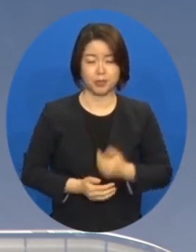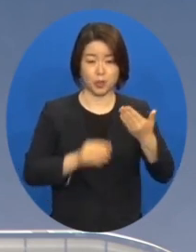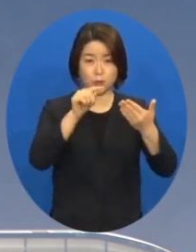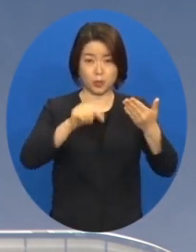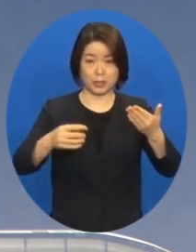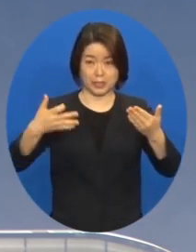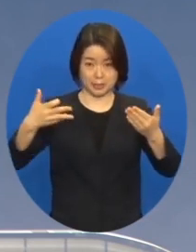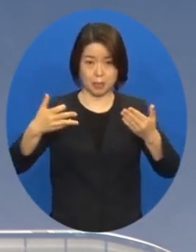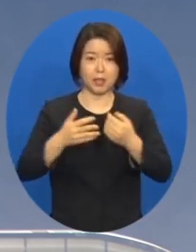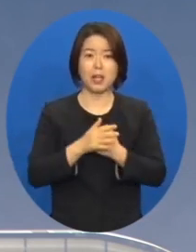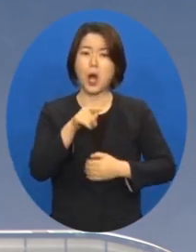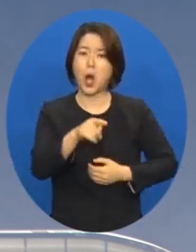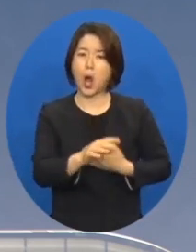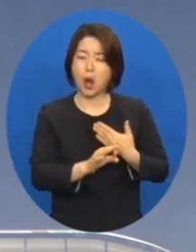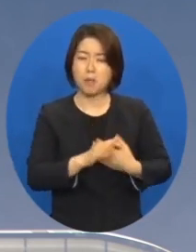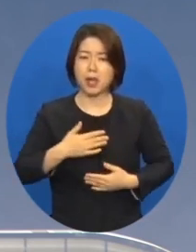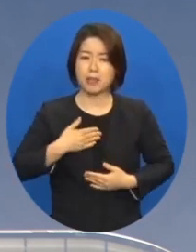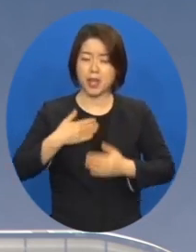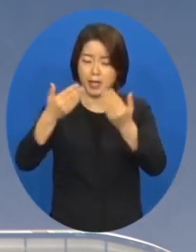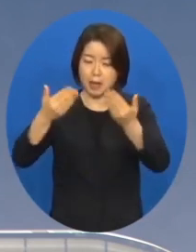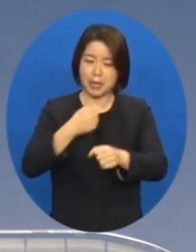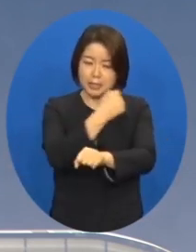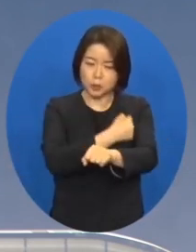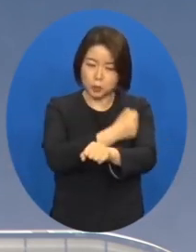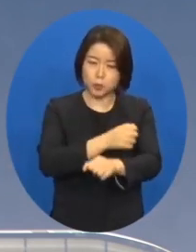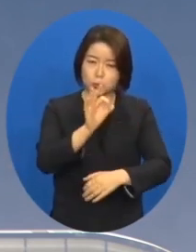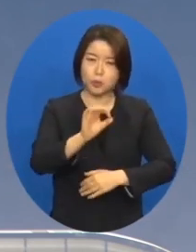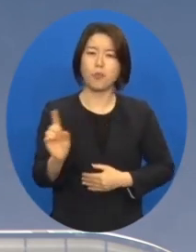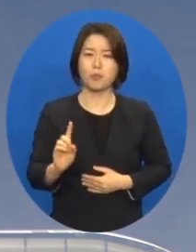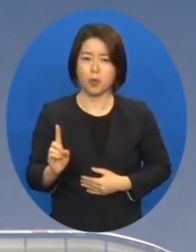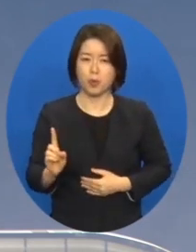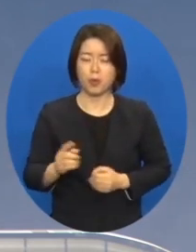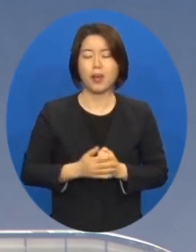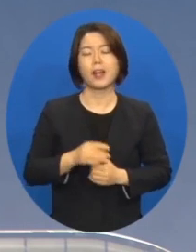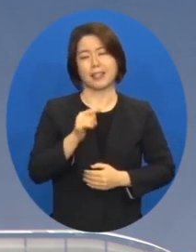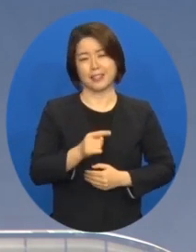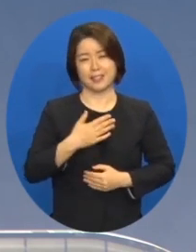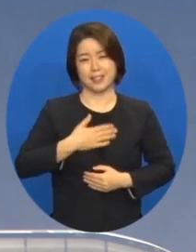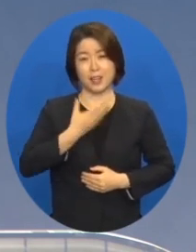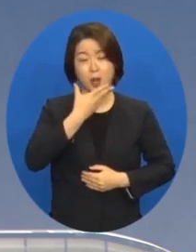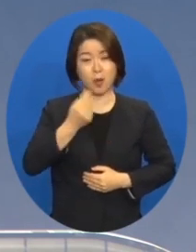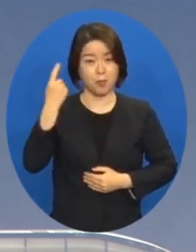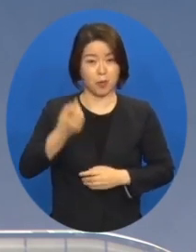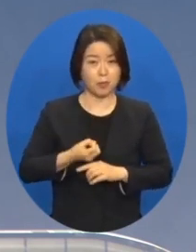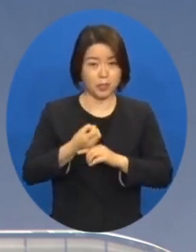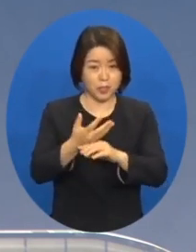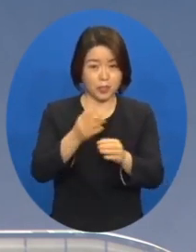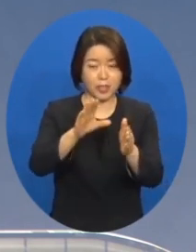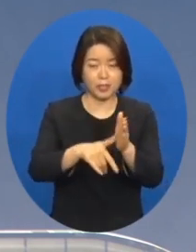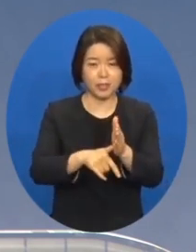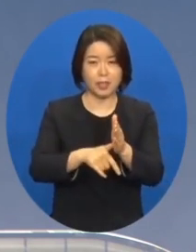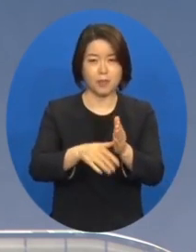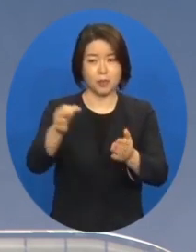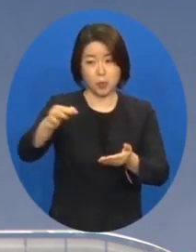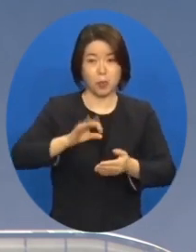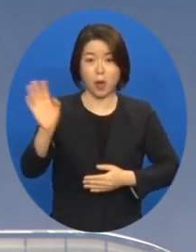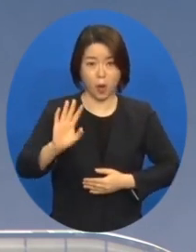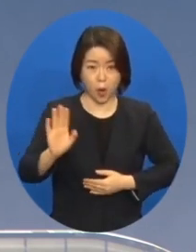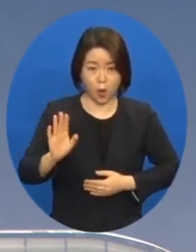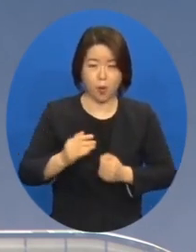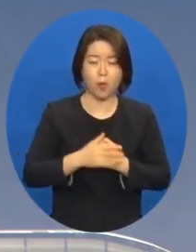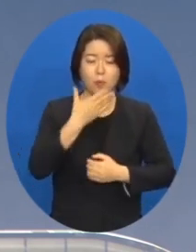보면 그리하면 내가 받을 삭은 무엇이겠습니까? 그것은 내가 복음을 전할 때에 값없이 전하고 복음을